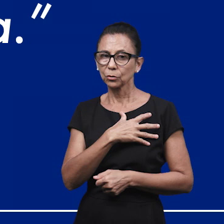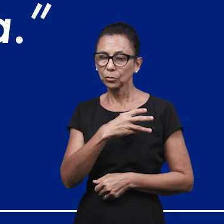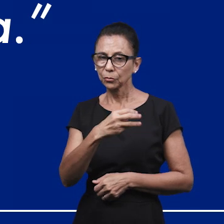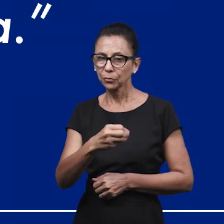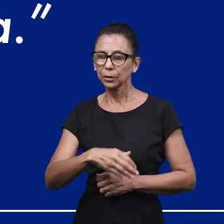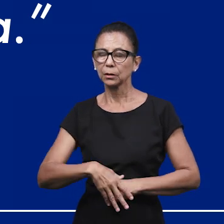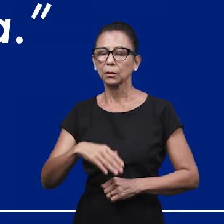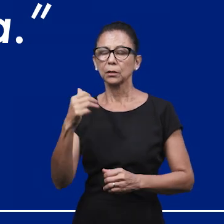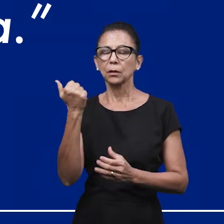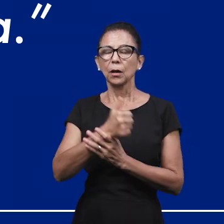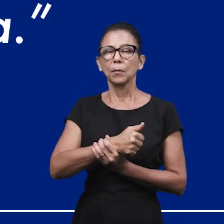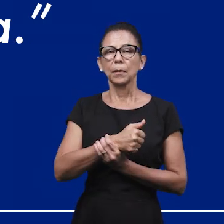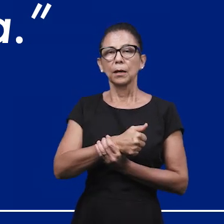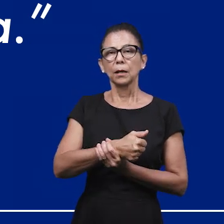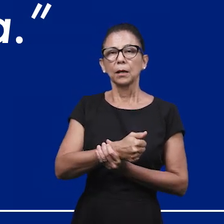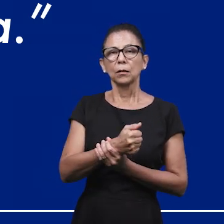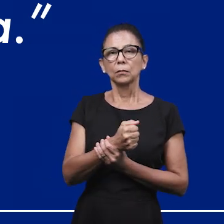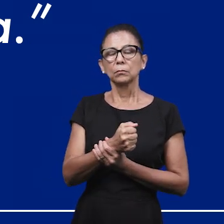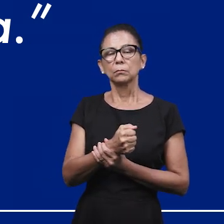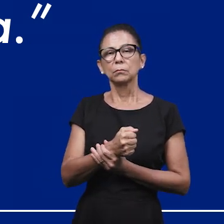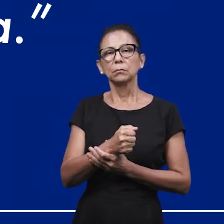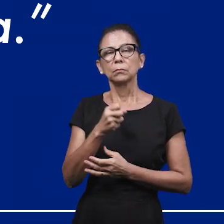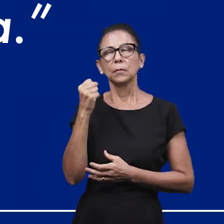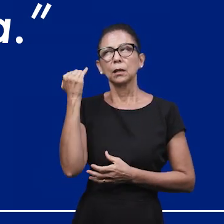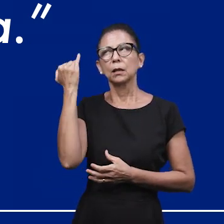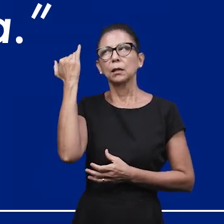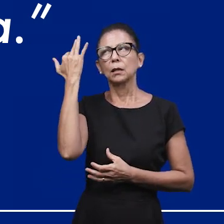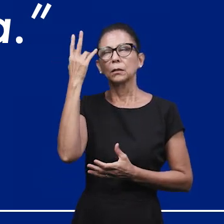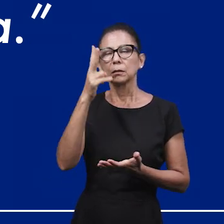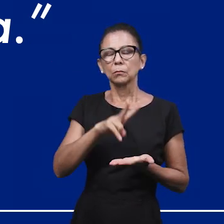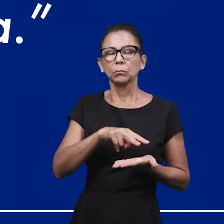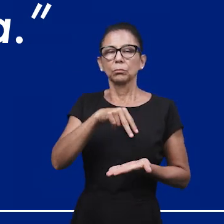matin, au petit matin, et,